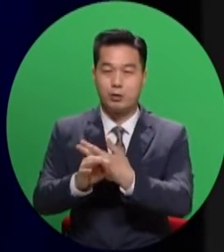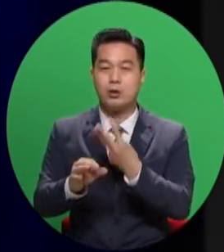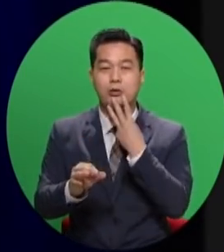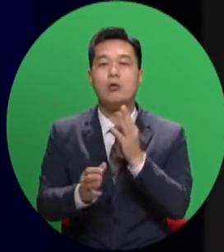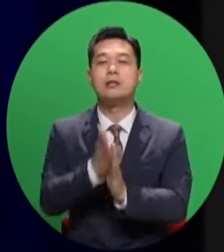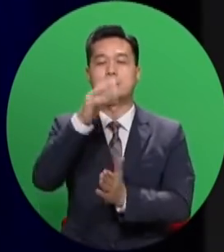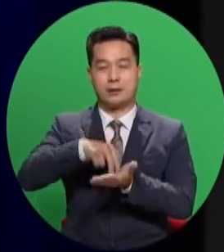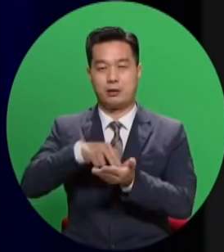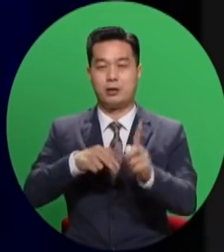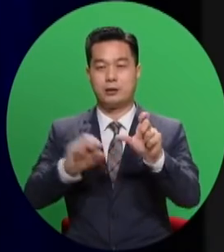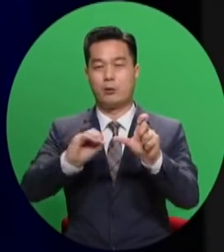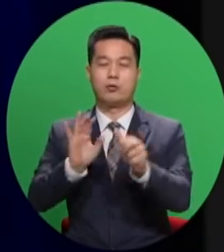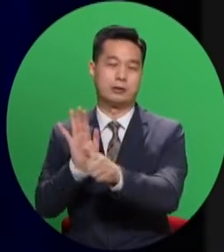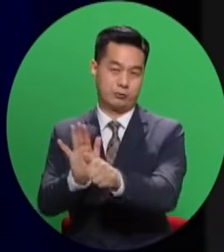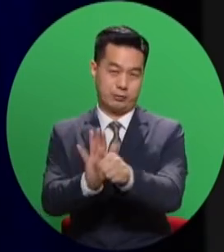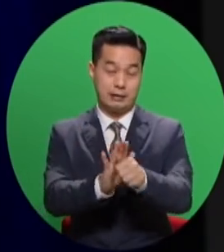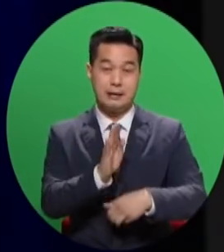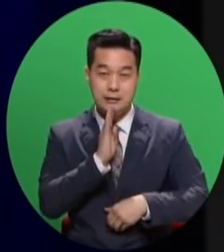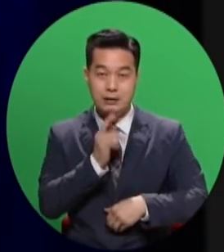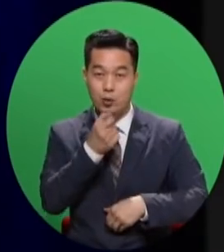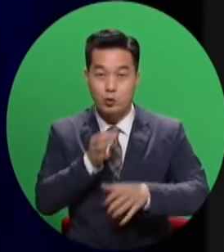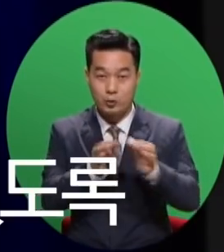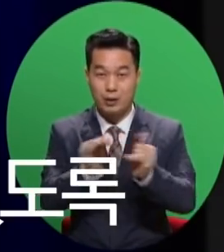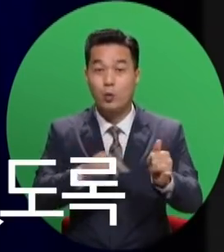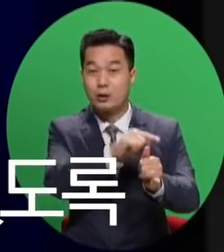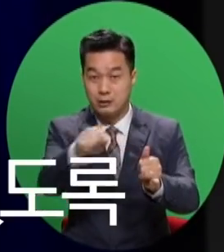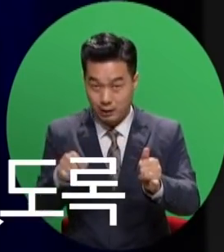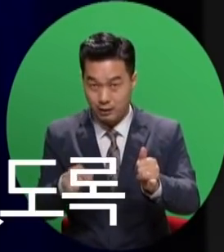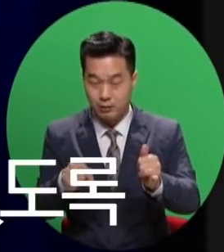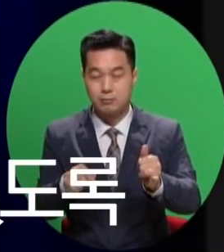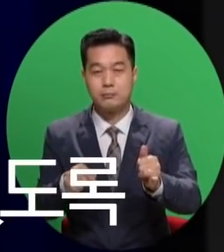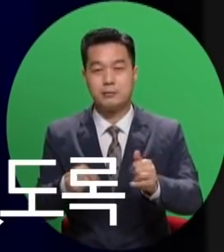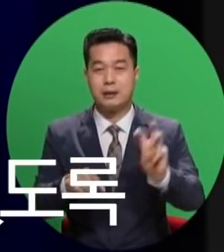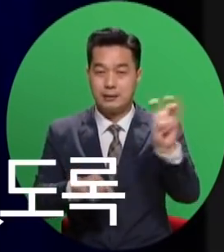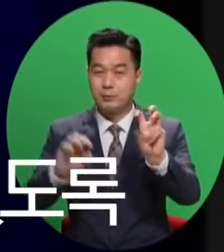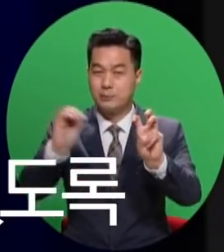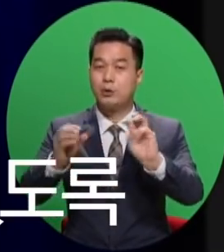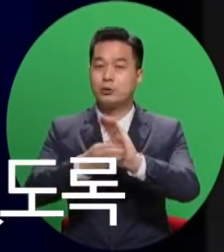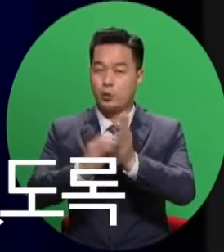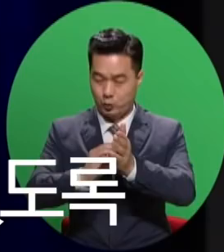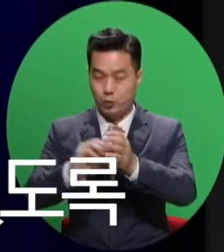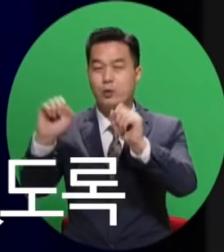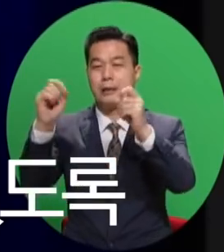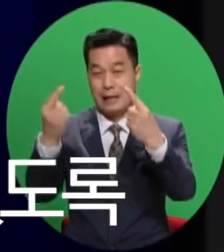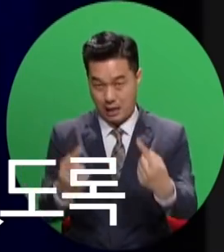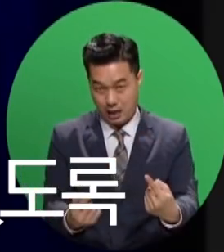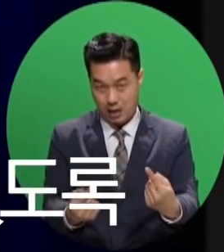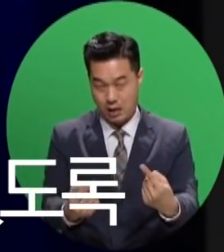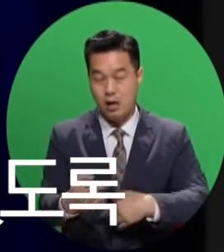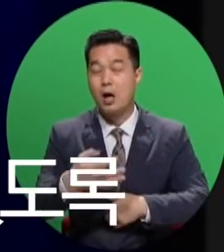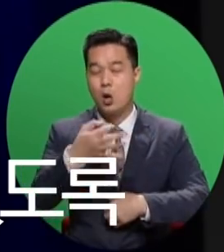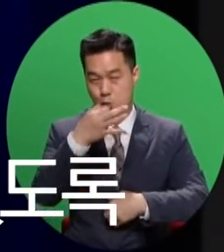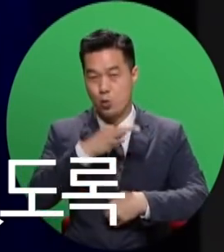를 지원해서 실질적으로 소상공인들에게 는 임대료가 30% 를 이나 하는 그러한